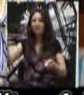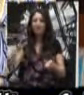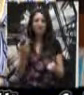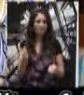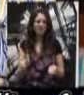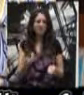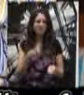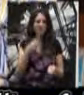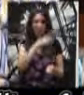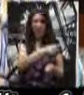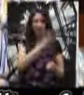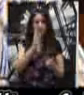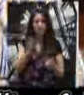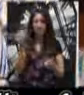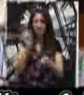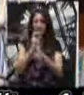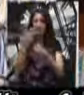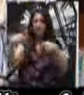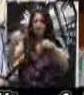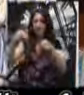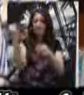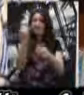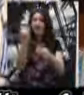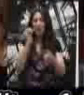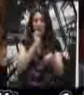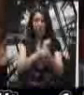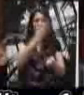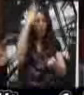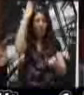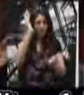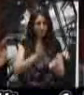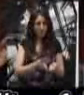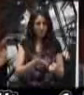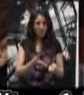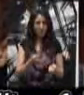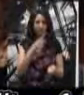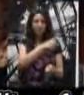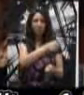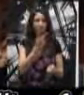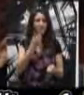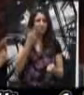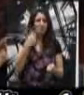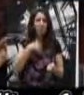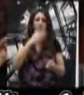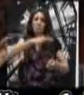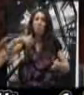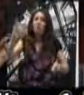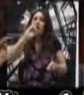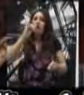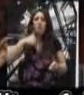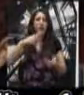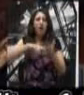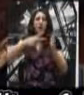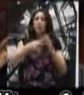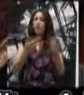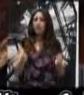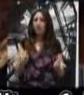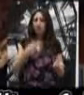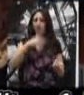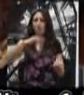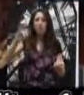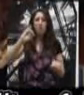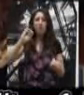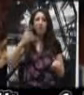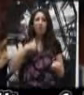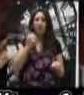هل الموضوع كله كان يستاهل يعني انك تعملي كده؟ هو ما يستاهلش، بس عيالي كانت اهم حاجه عندي وان